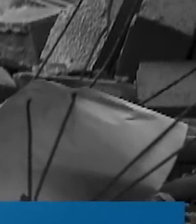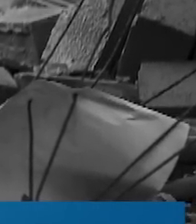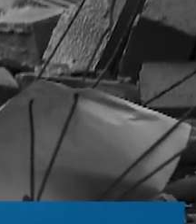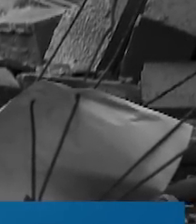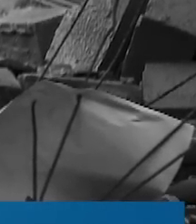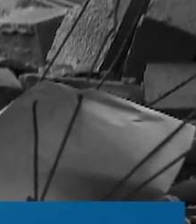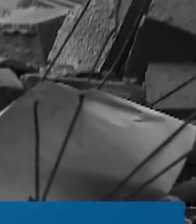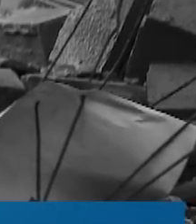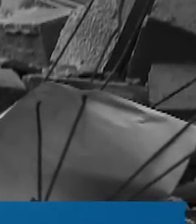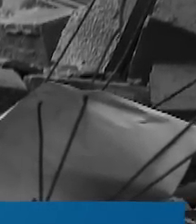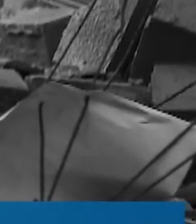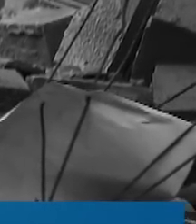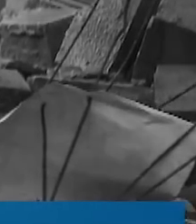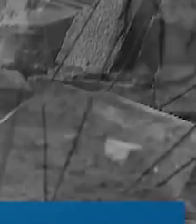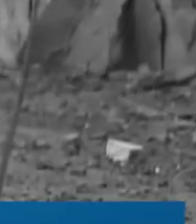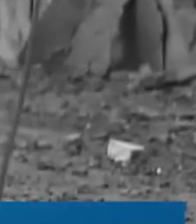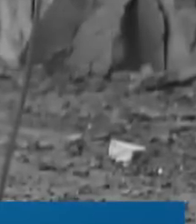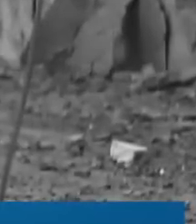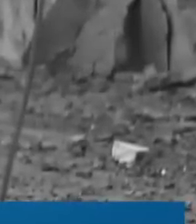düşmanlıklar kaldırın